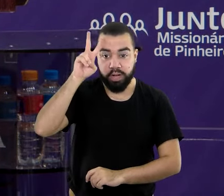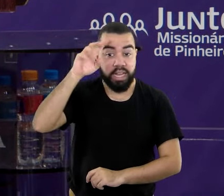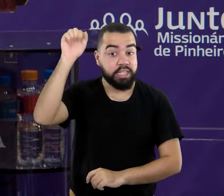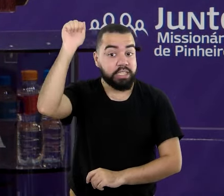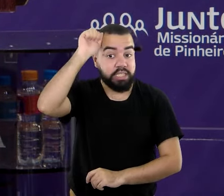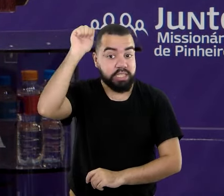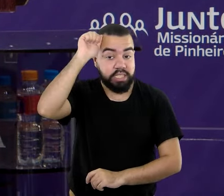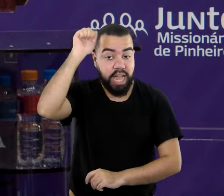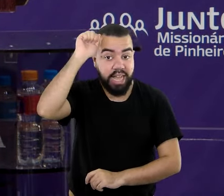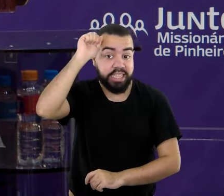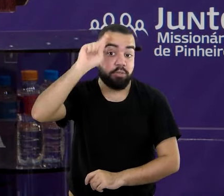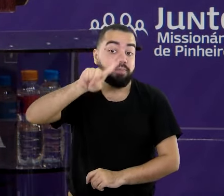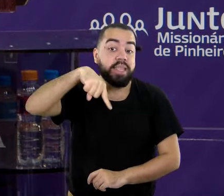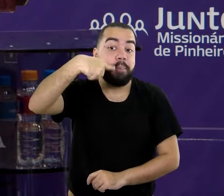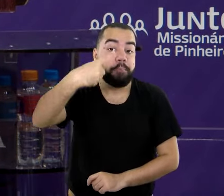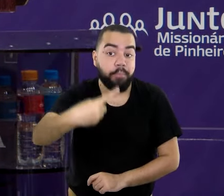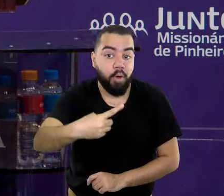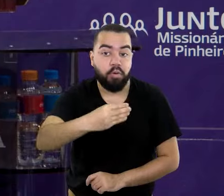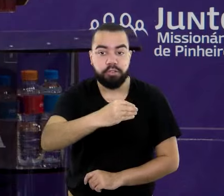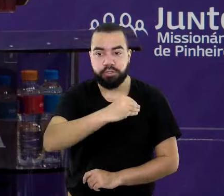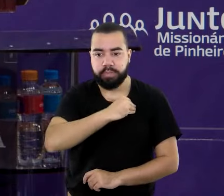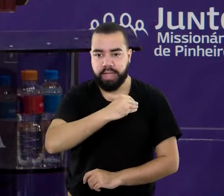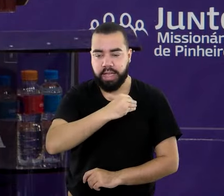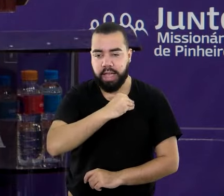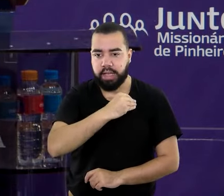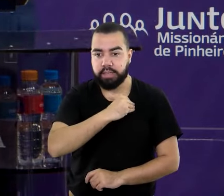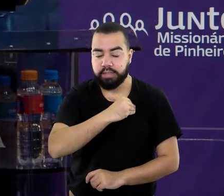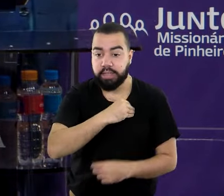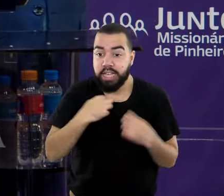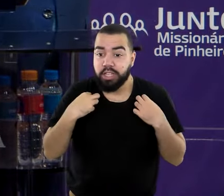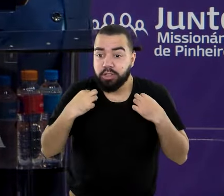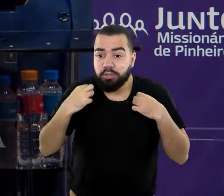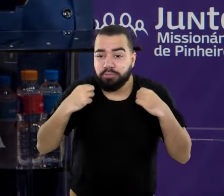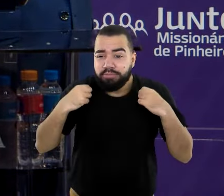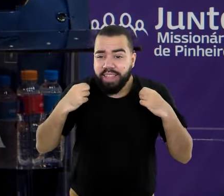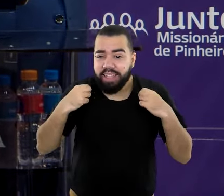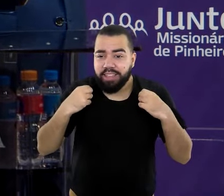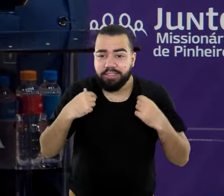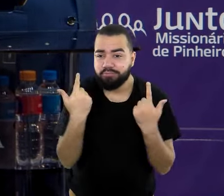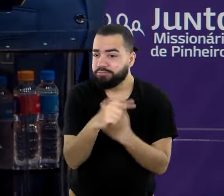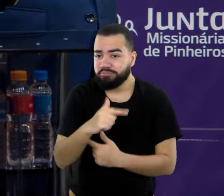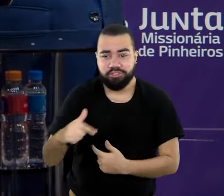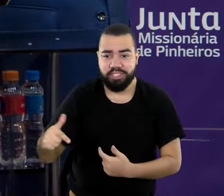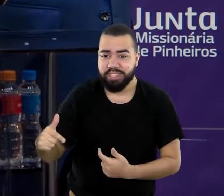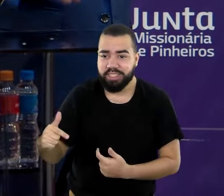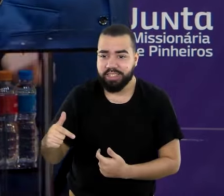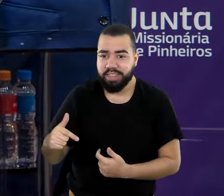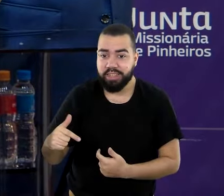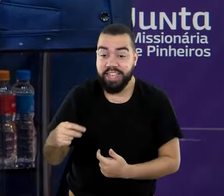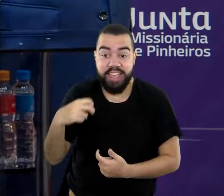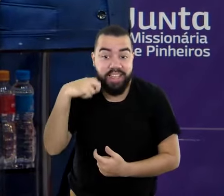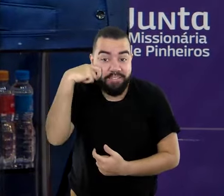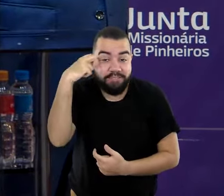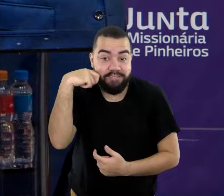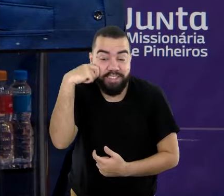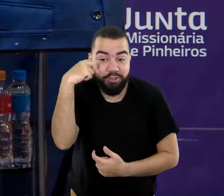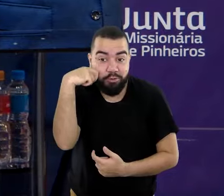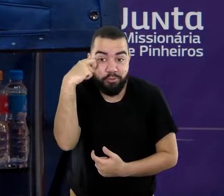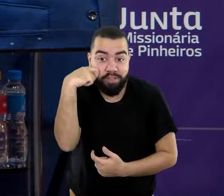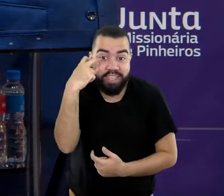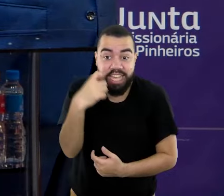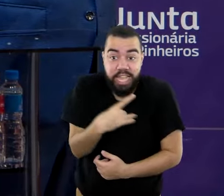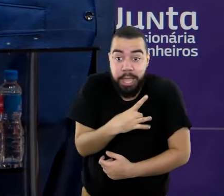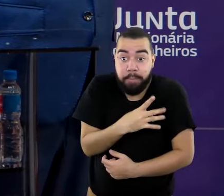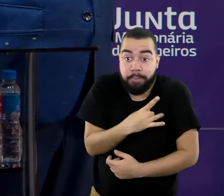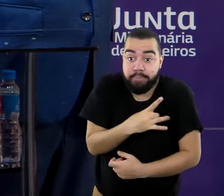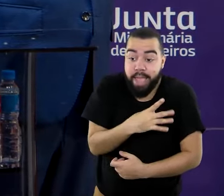o Adão se encontrou após o pecado. 바로 두려워 숨었나이다. Tive medo e